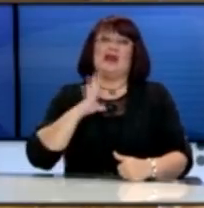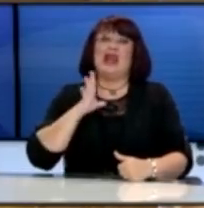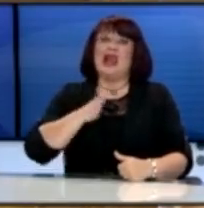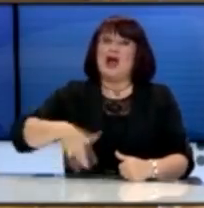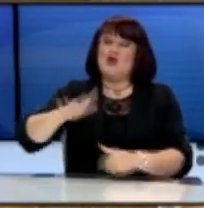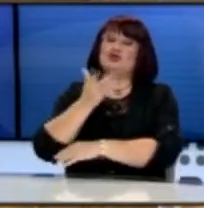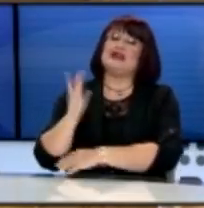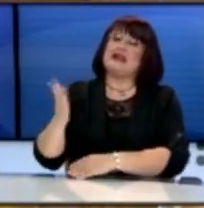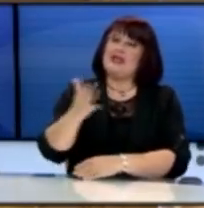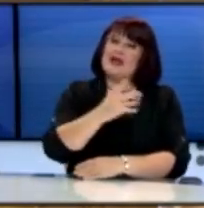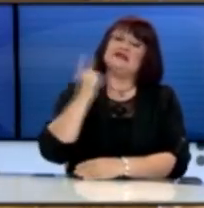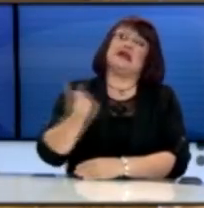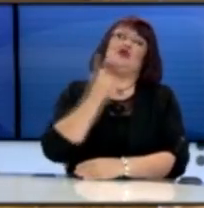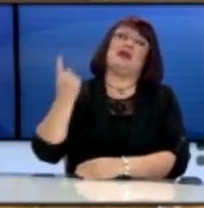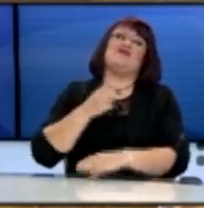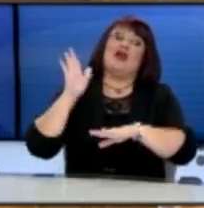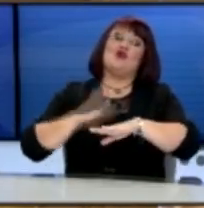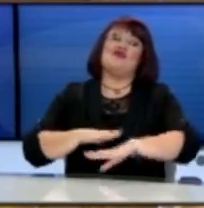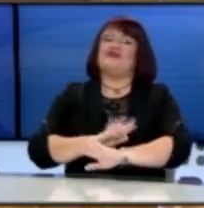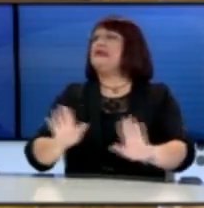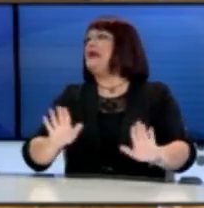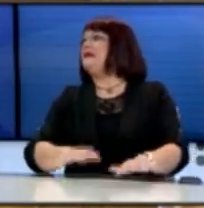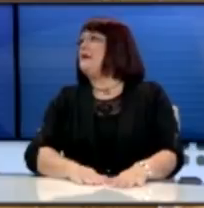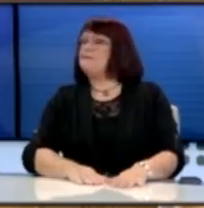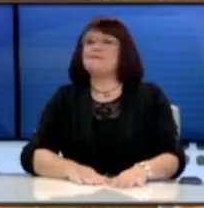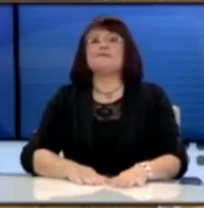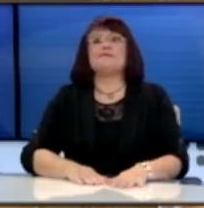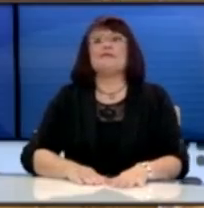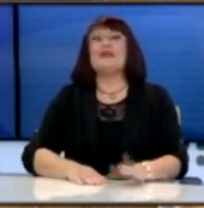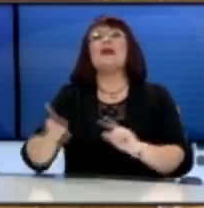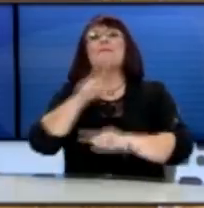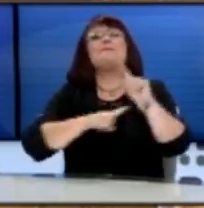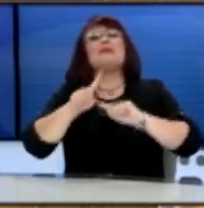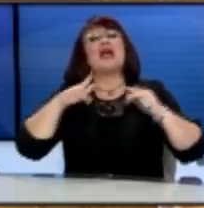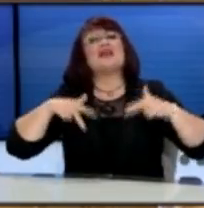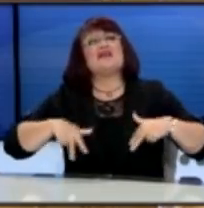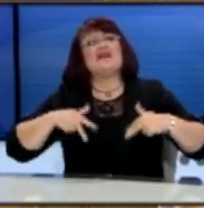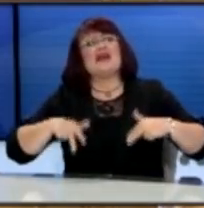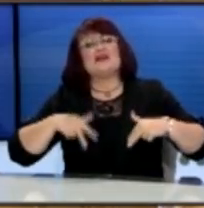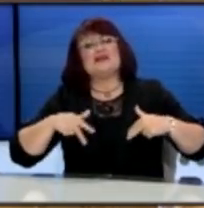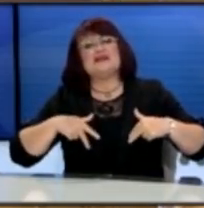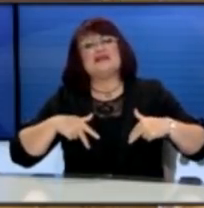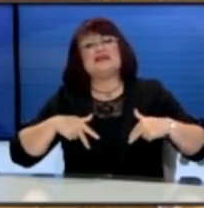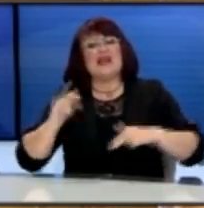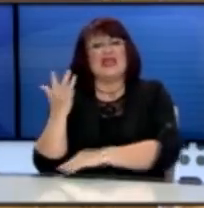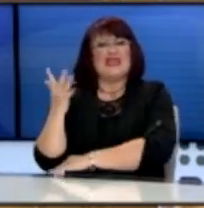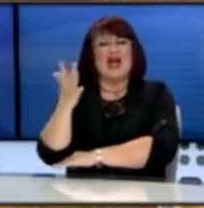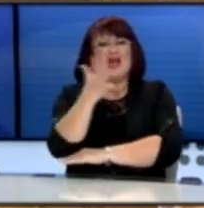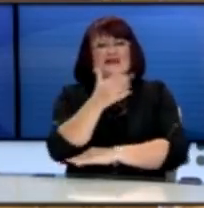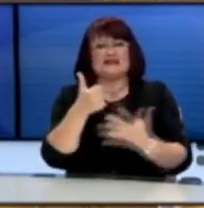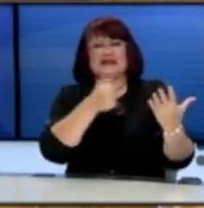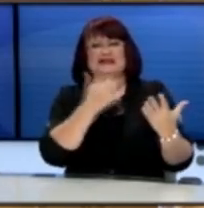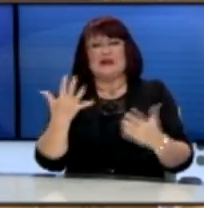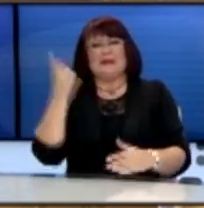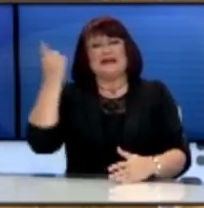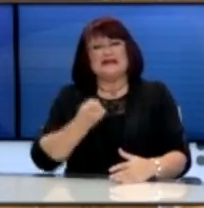κατά των δασών και του περιβάλλοντος. Ποια κυβέρνηση, ενώ τα δάση αποτελούν το 65%